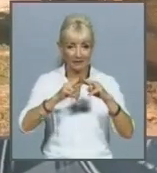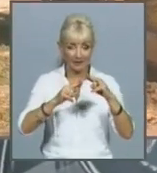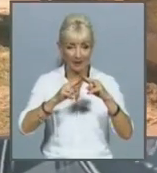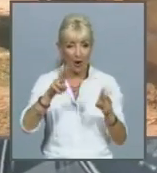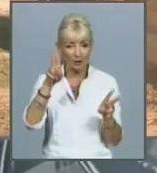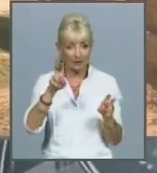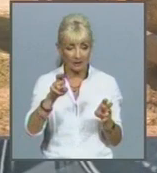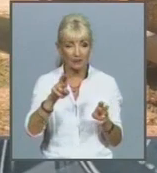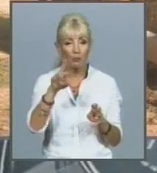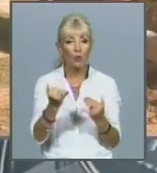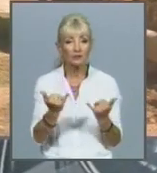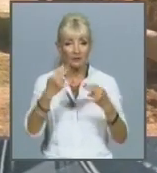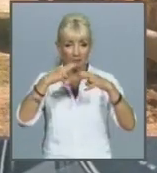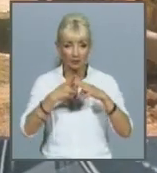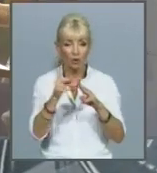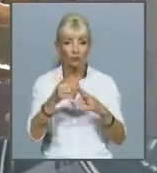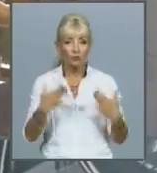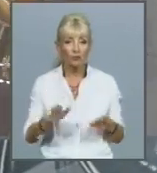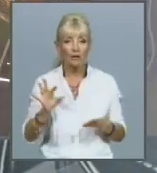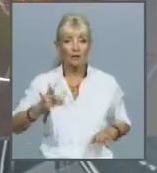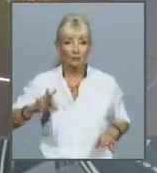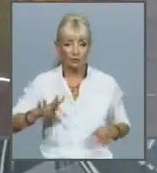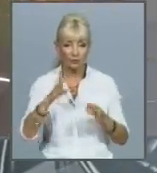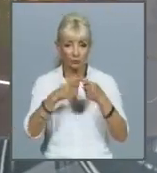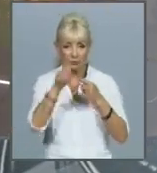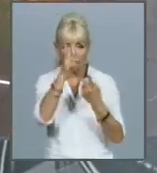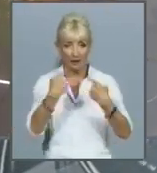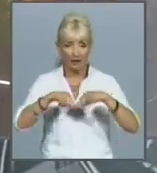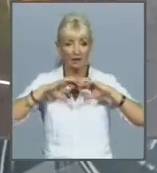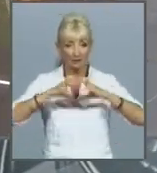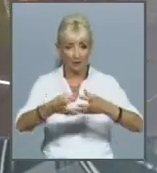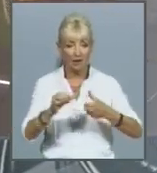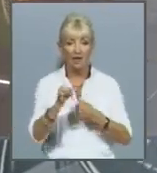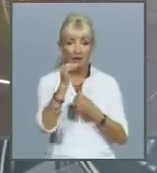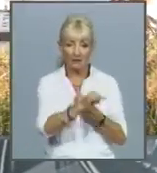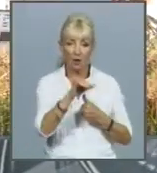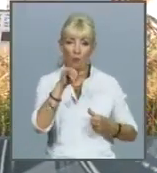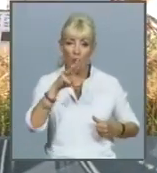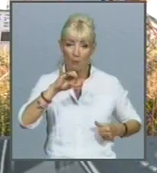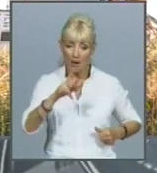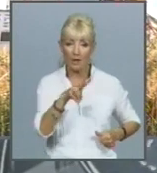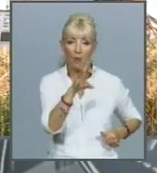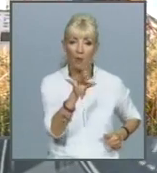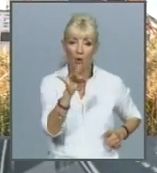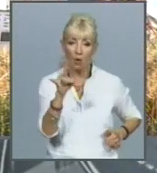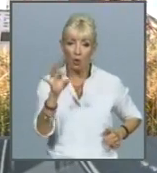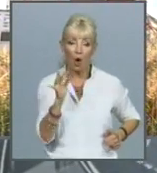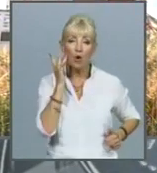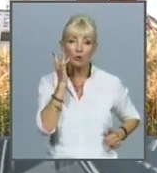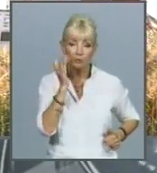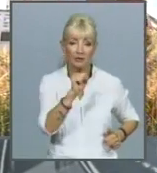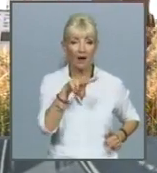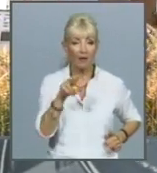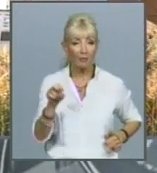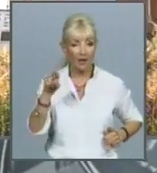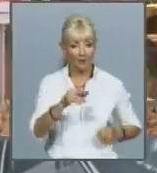за сучасними технологіями, що вже використовували в інших країнах світу. Зокрема, в Омані, Марокко, Румунії, Албанії. Зараз